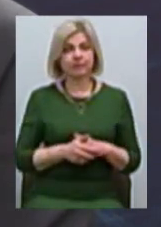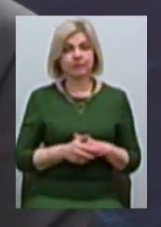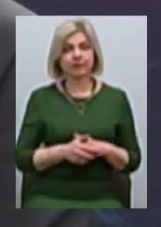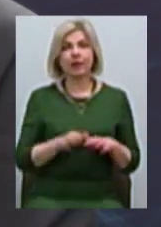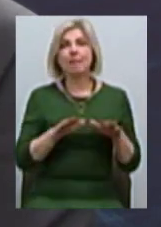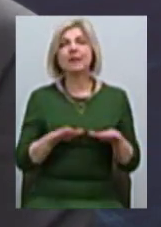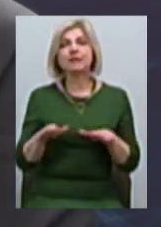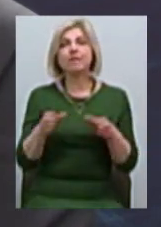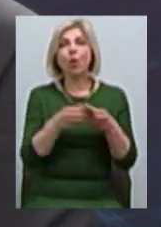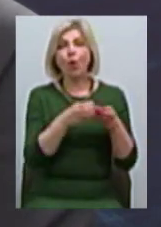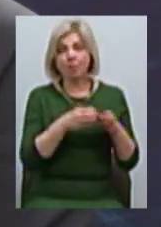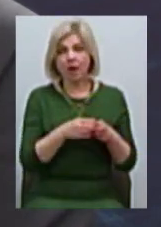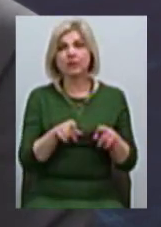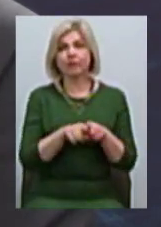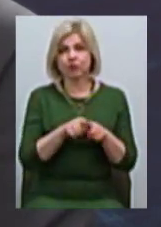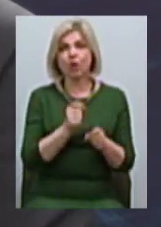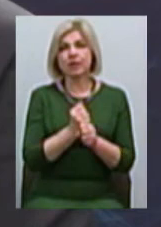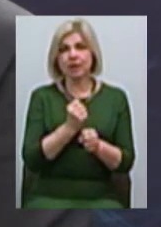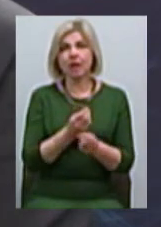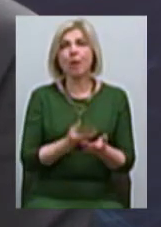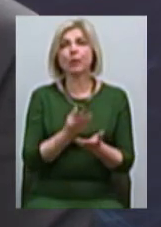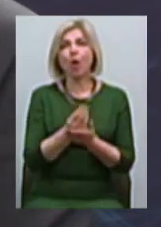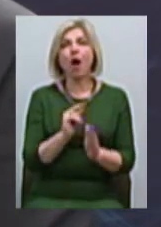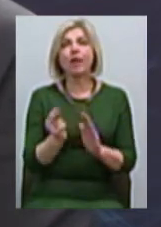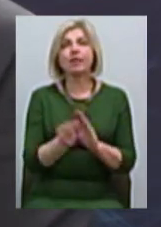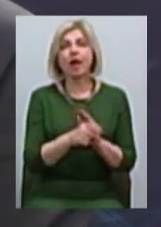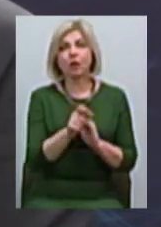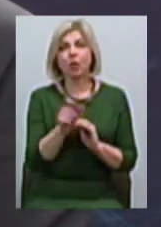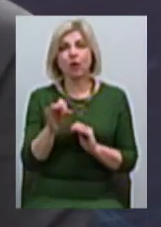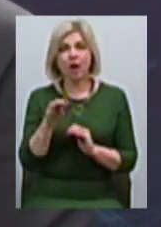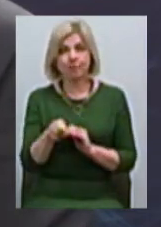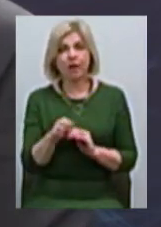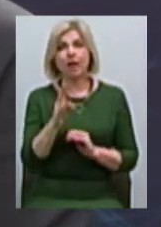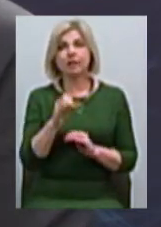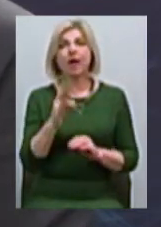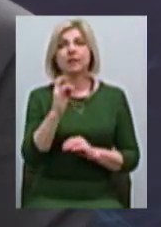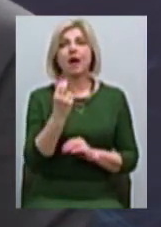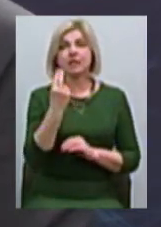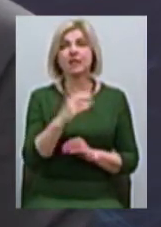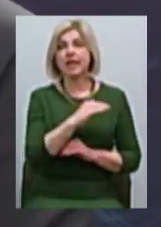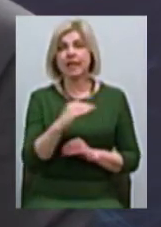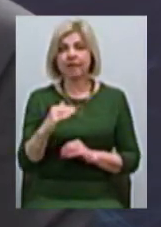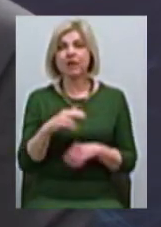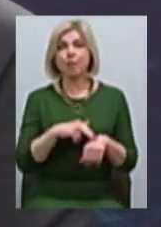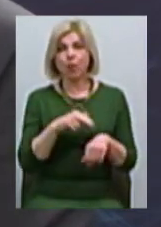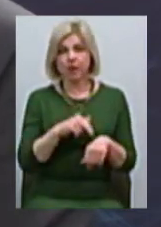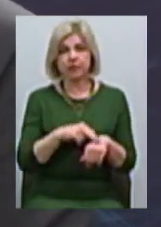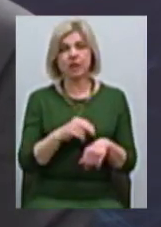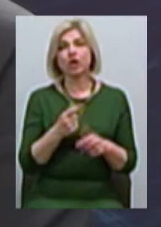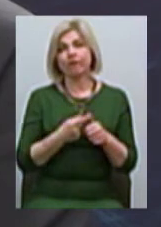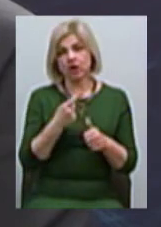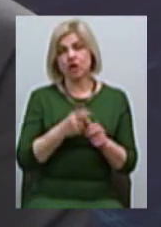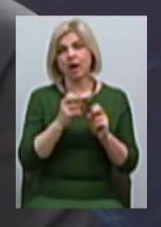місцеві команди все ж таки здійснюють проплати агітаторам, що навіть на національному рівні Національна поліція вважає це як